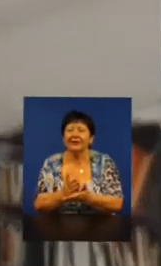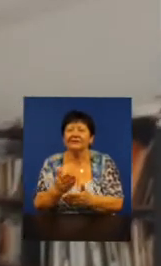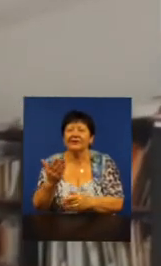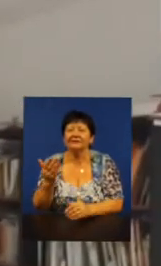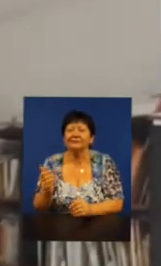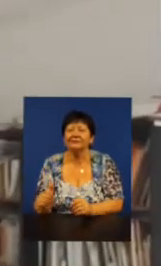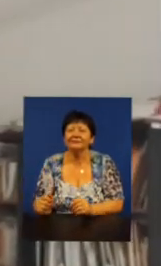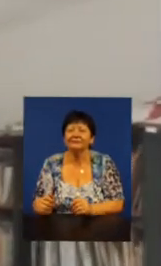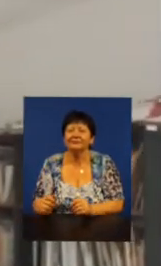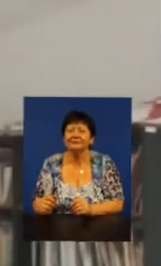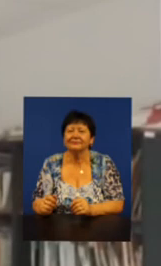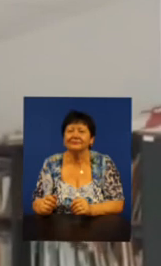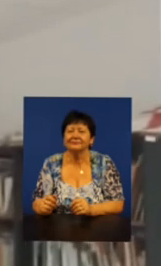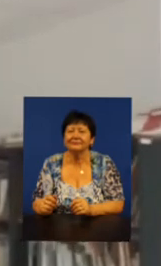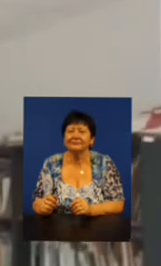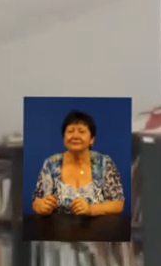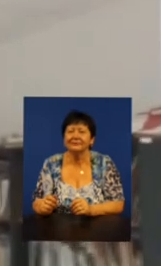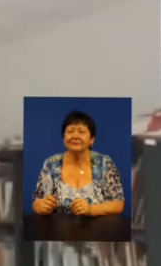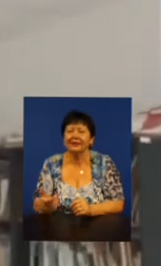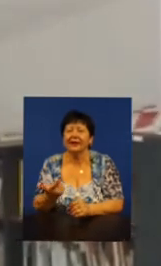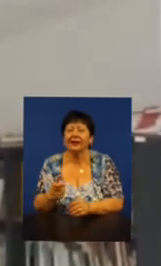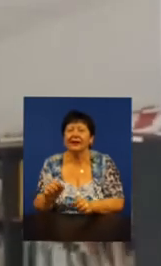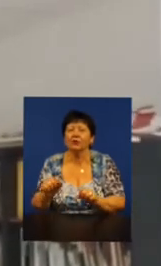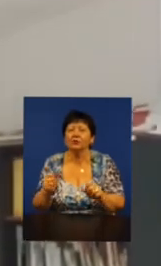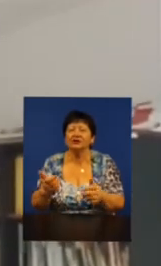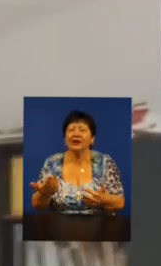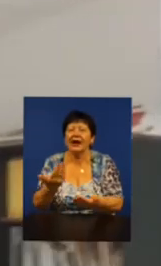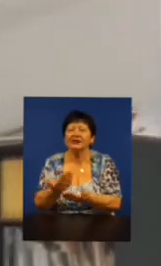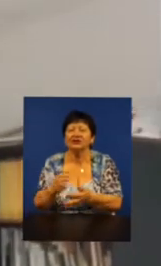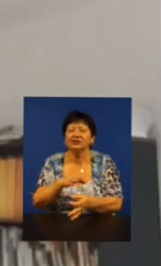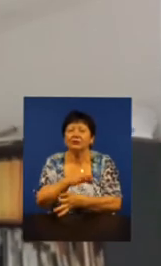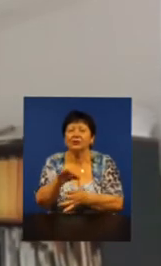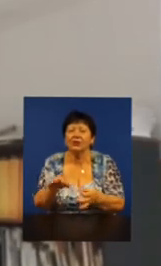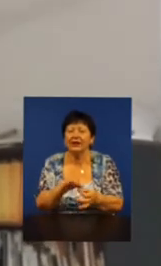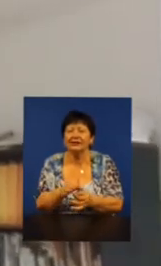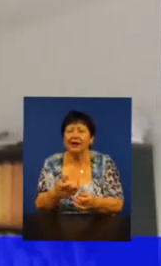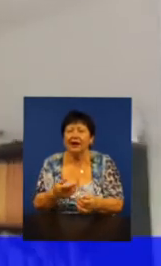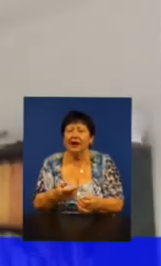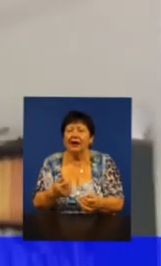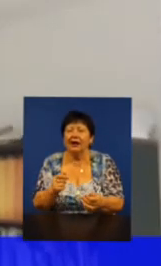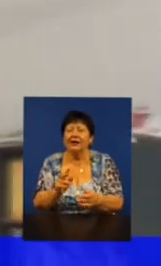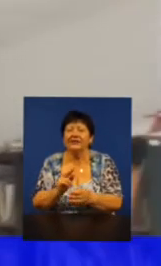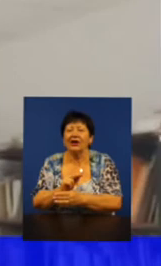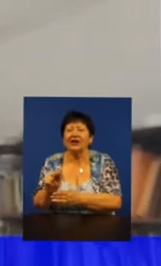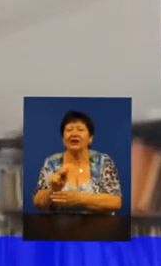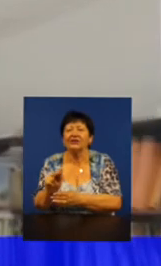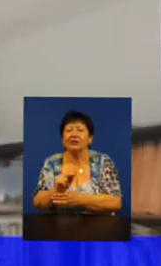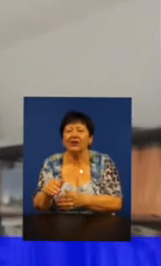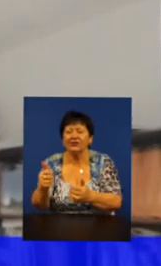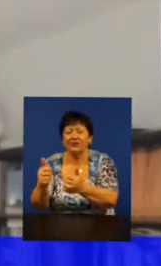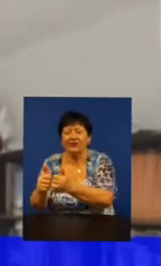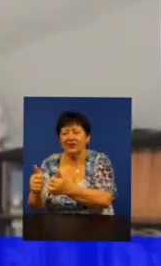care coordonează acest proiect și ne face un fel de instruire. Exact, și o să fiu alături de